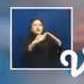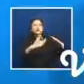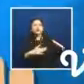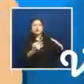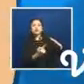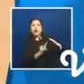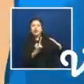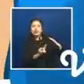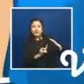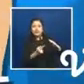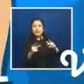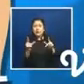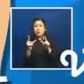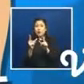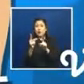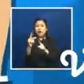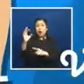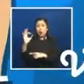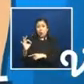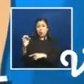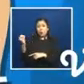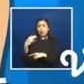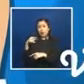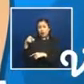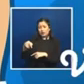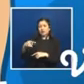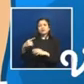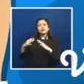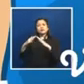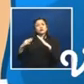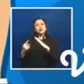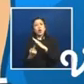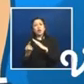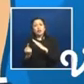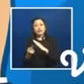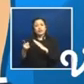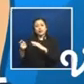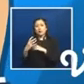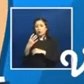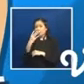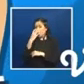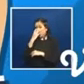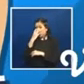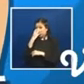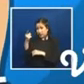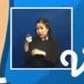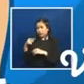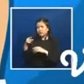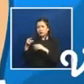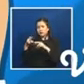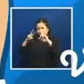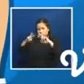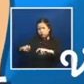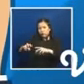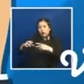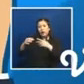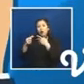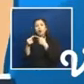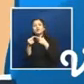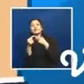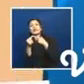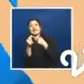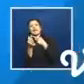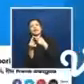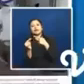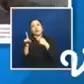rumah. WHO menyarankan selama isolasi mandiri, pengukuran saturasi oksigen dengan oximeter harus rutin dilakukan. Sebab